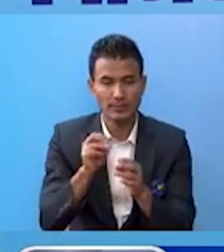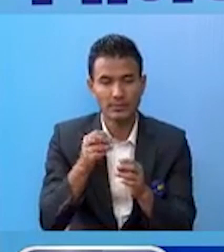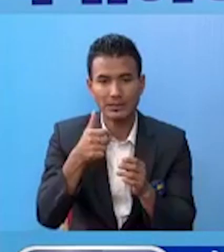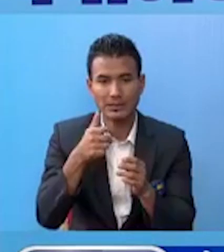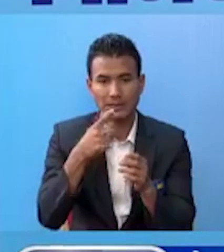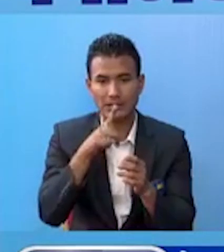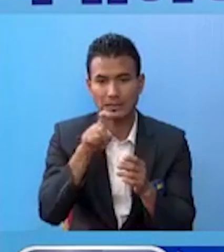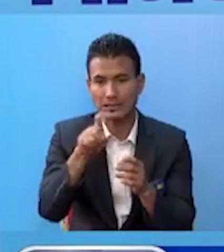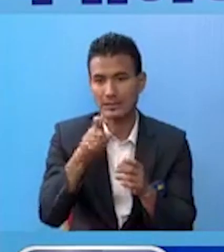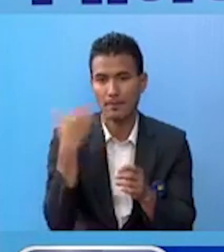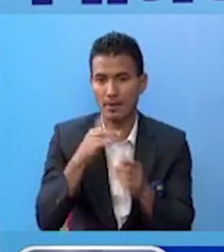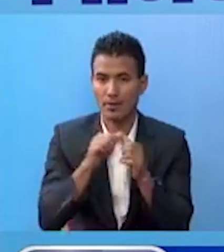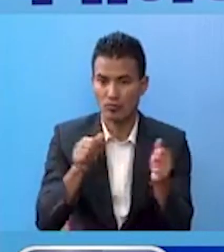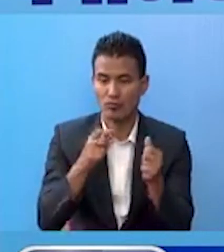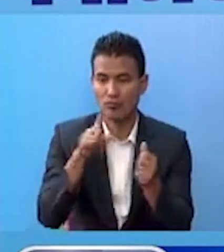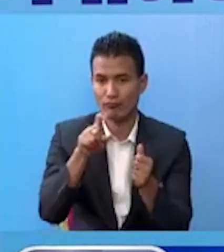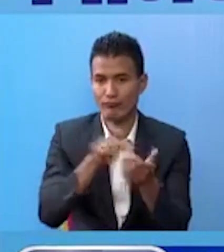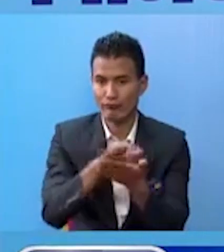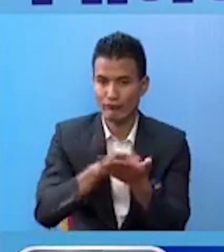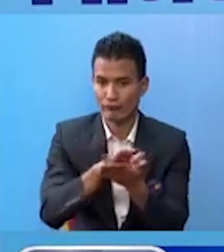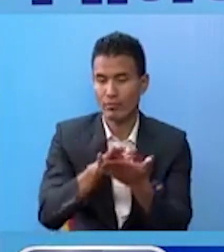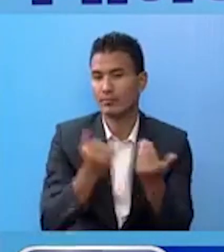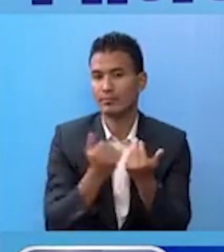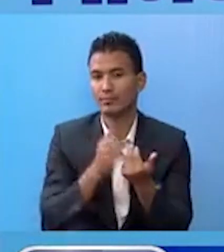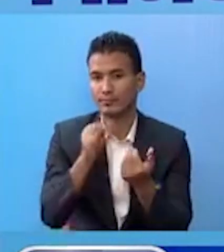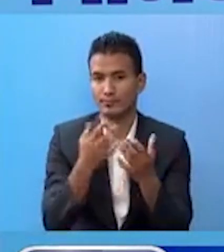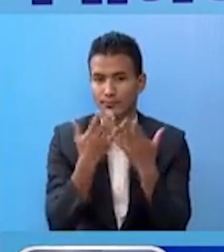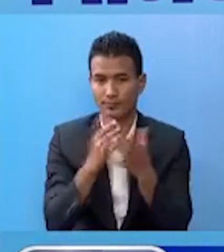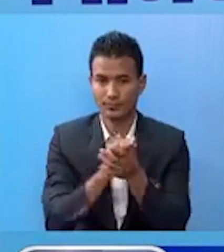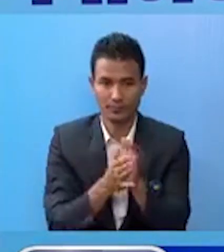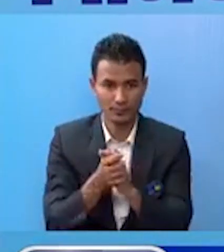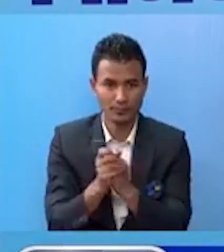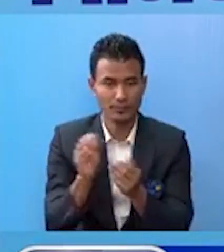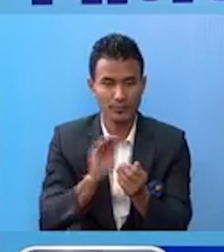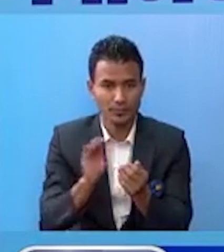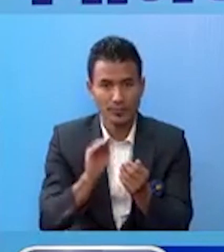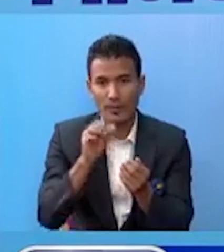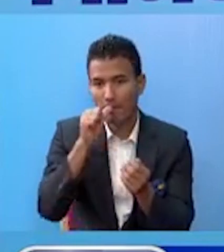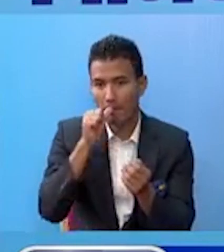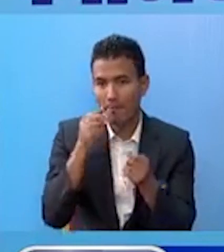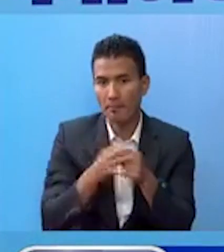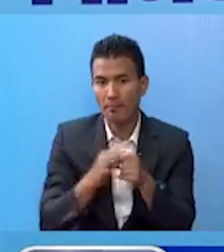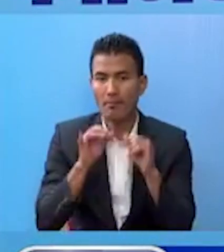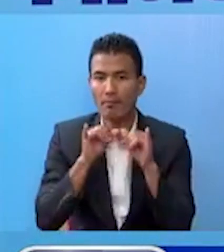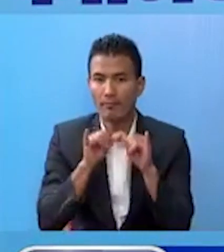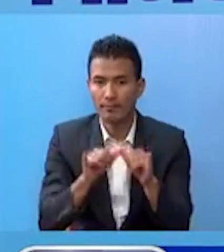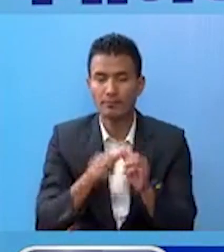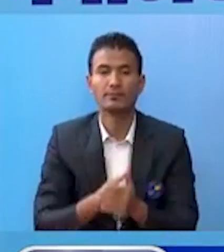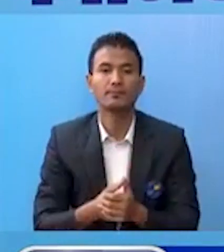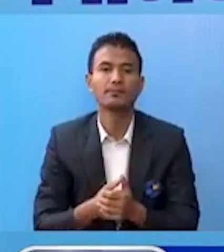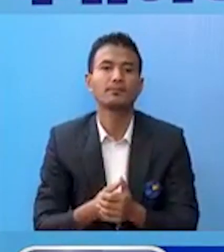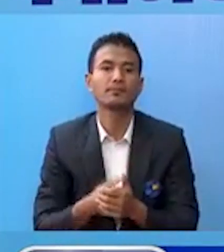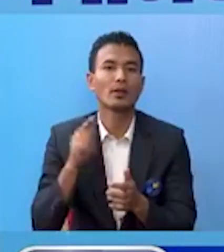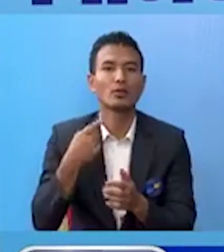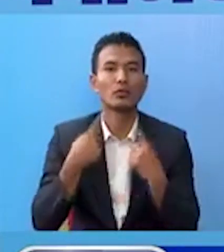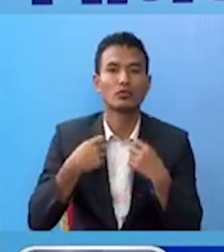डिसइन्फेक्टेन्ट गरी नियमित सफा गर्ने। हात धुने साबुन र पानीको पर्याप्त व्यवस्था गर्ने।